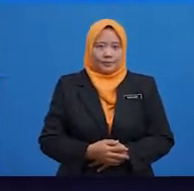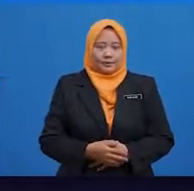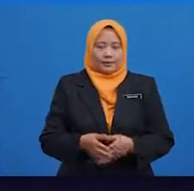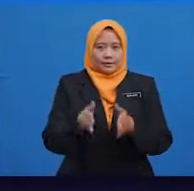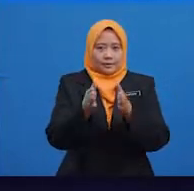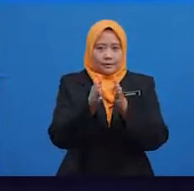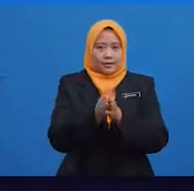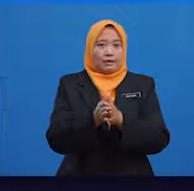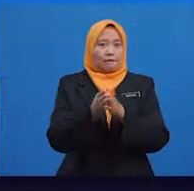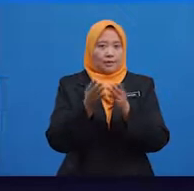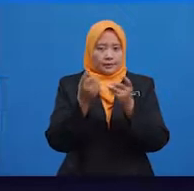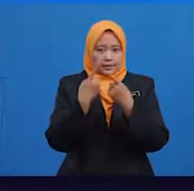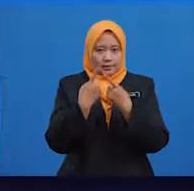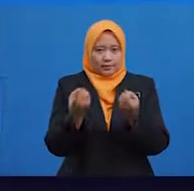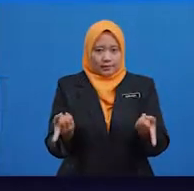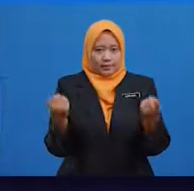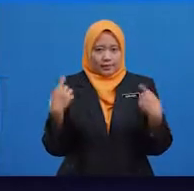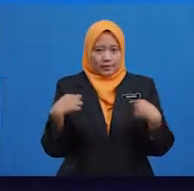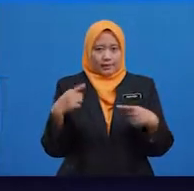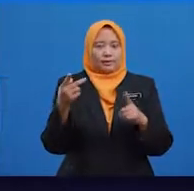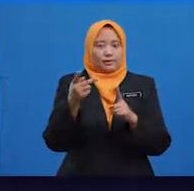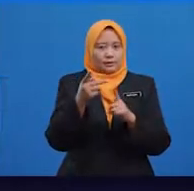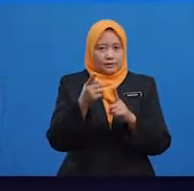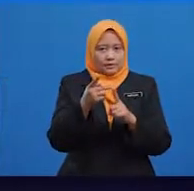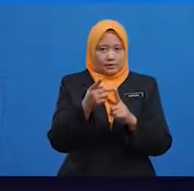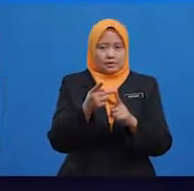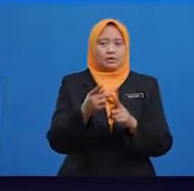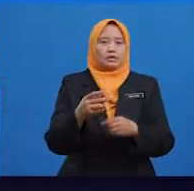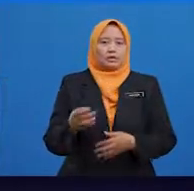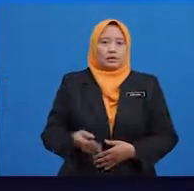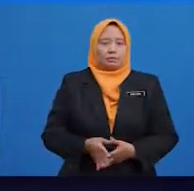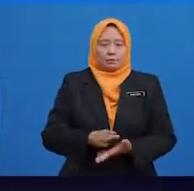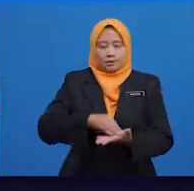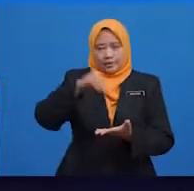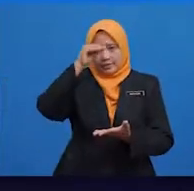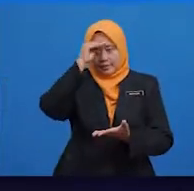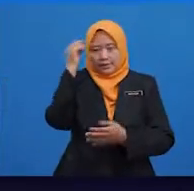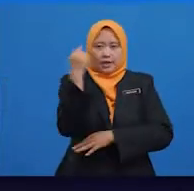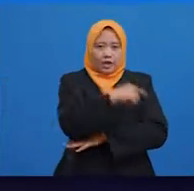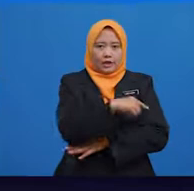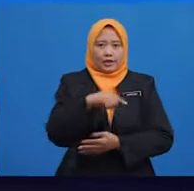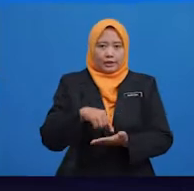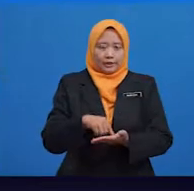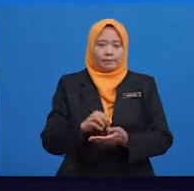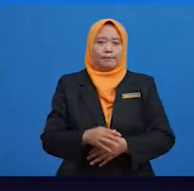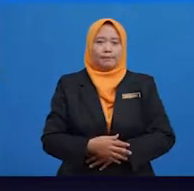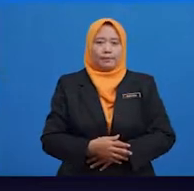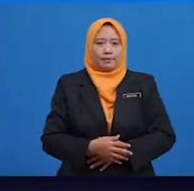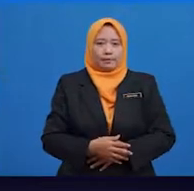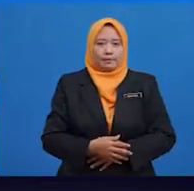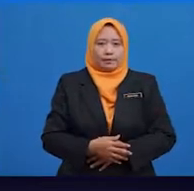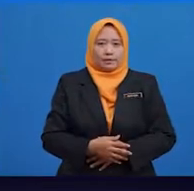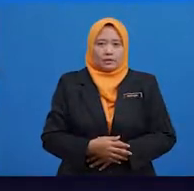TV. Saya, Iwal, akan bersama-sama pelajar-pelajar pada hari ini